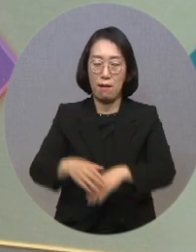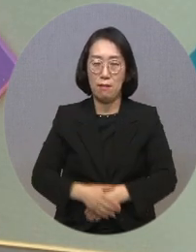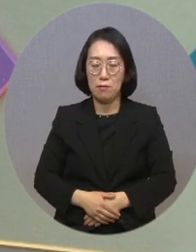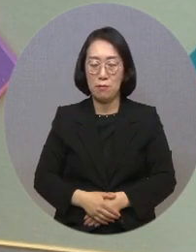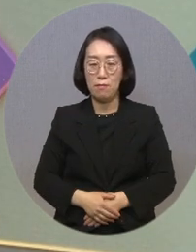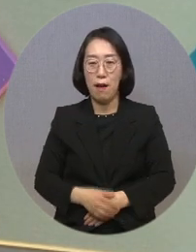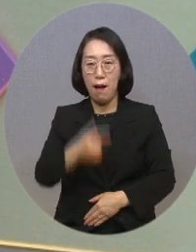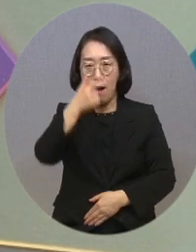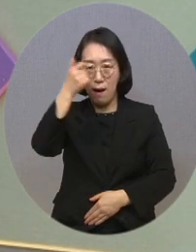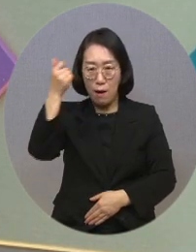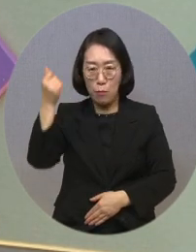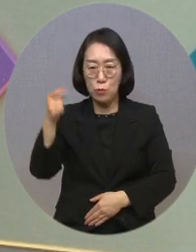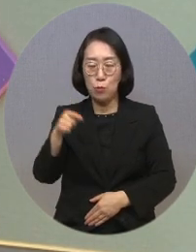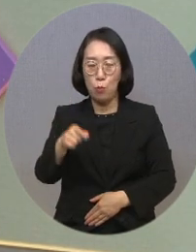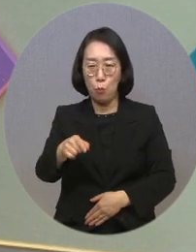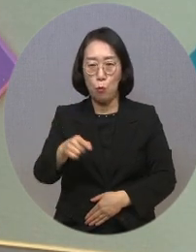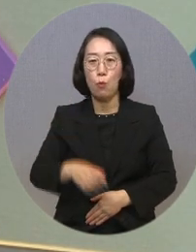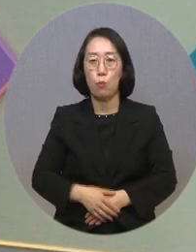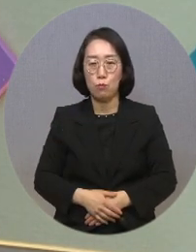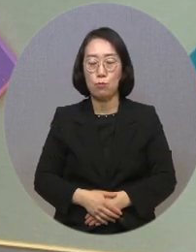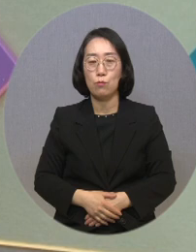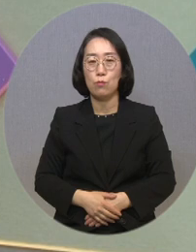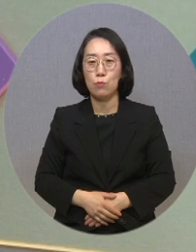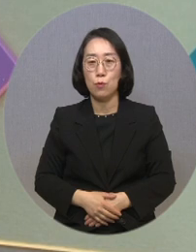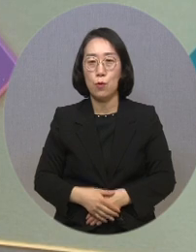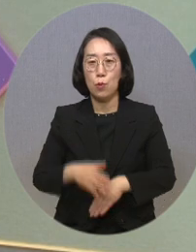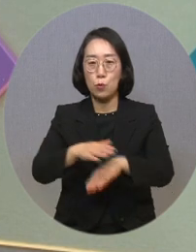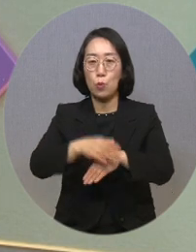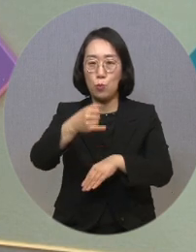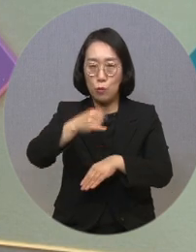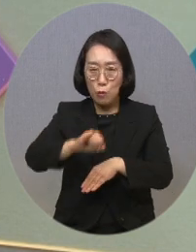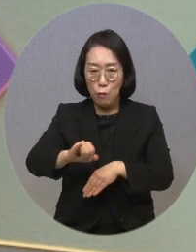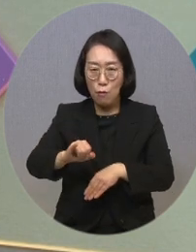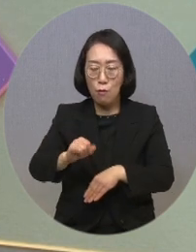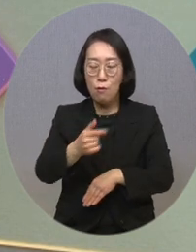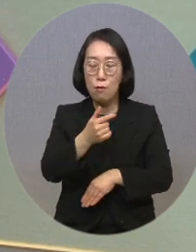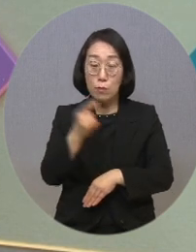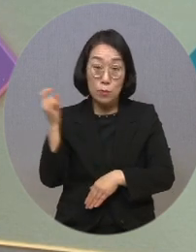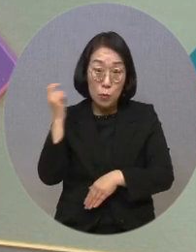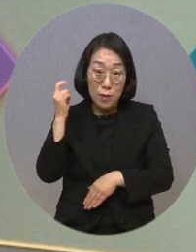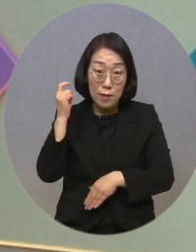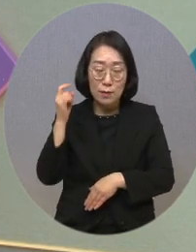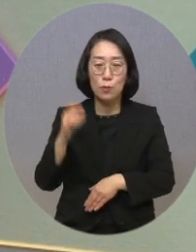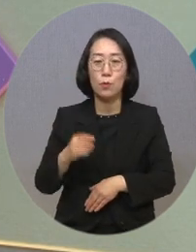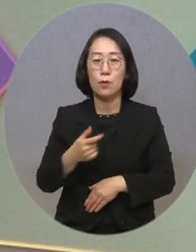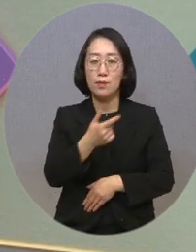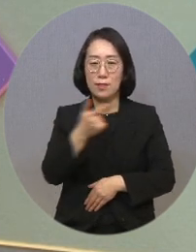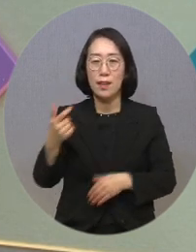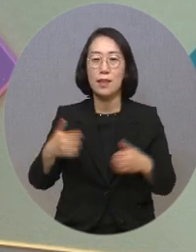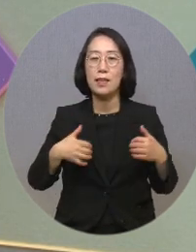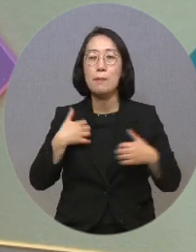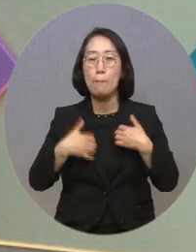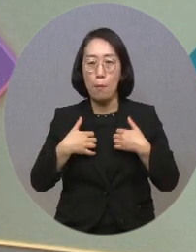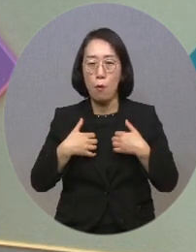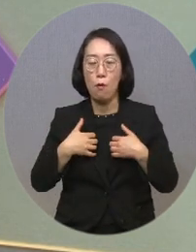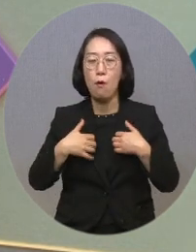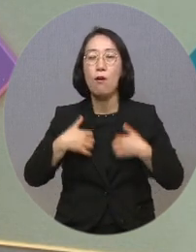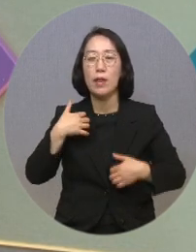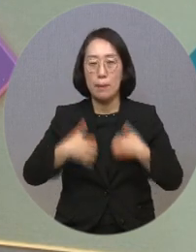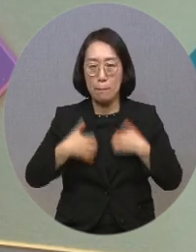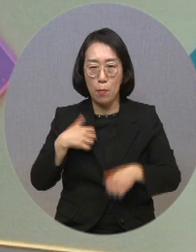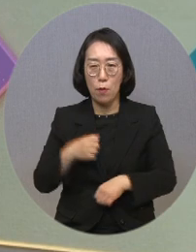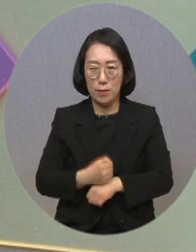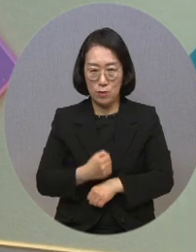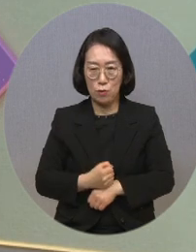청소년 의회 의원으로 선발이 됐다고 해서 엄청나게 네. 기뻐하셨다 그래요. 그러셨겠네요. 예. 네. 이제 의장